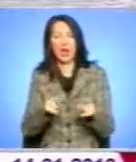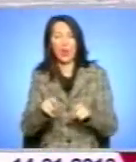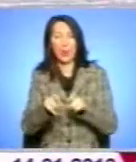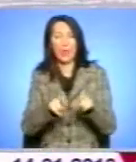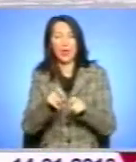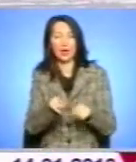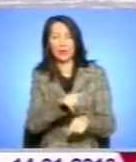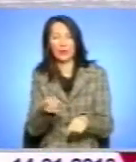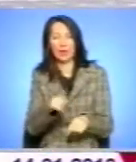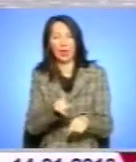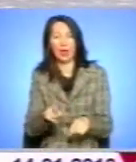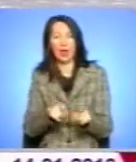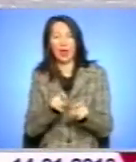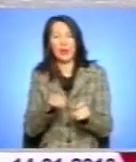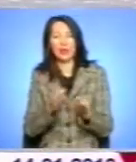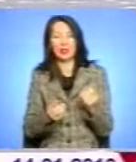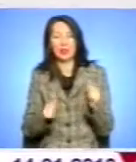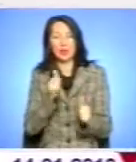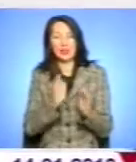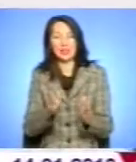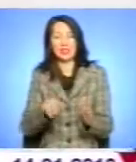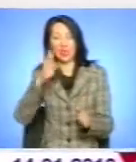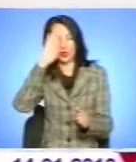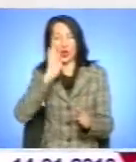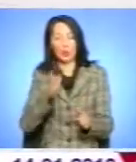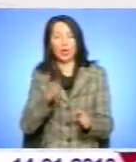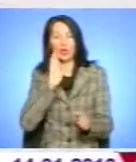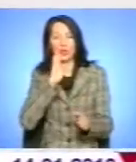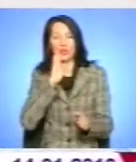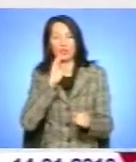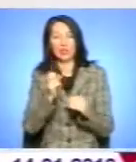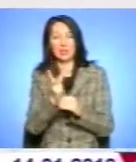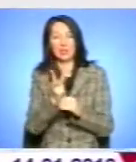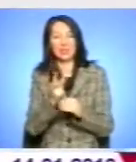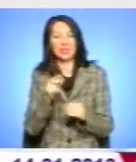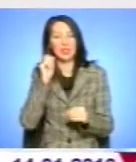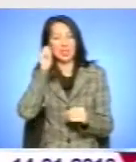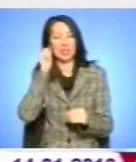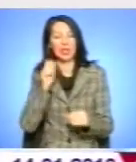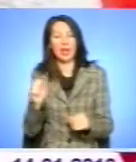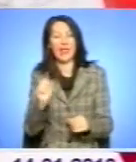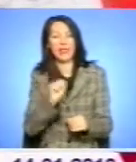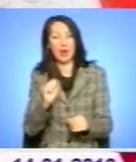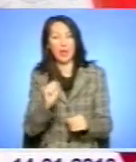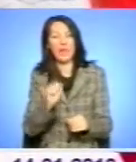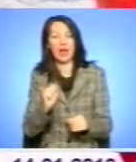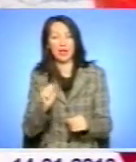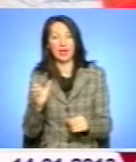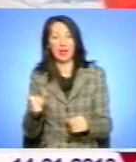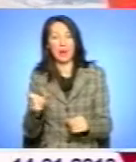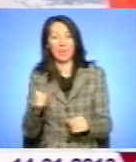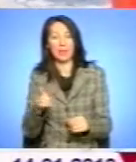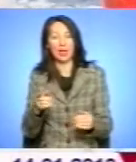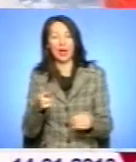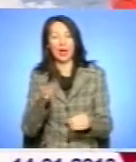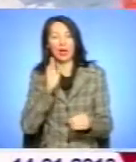бігають. Бігали на змаганнях не лише чоловіки. Була між ними і дівчина, 13-річна теребовлянка. Христина рибалить із дитинства, і це не